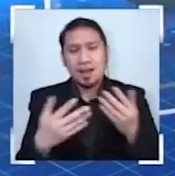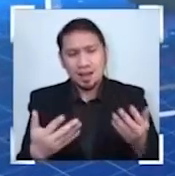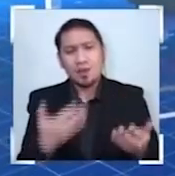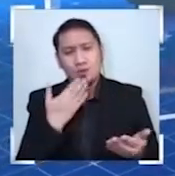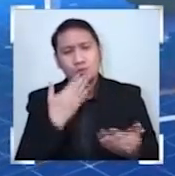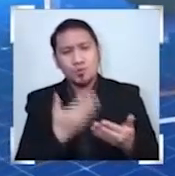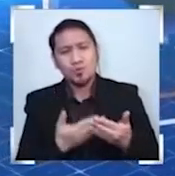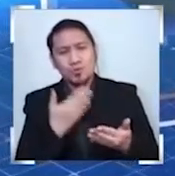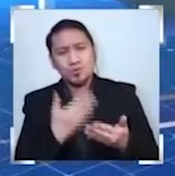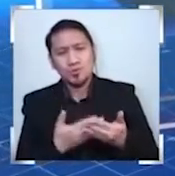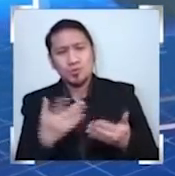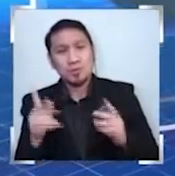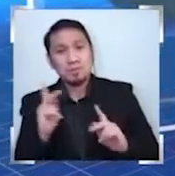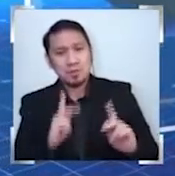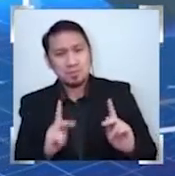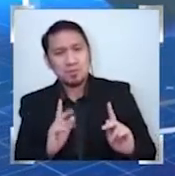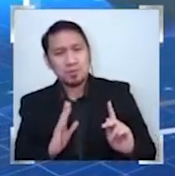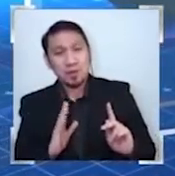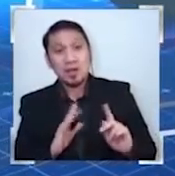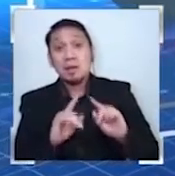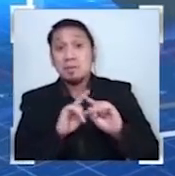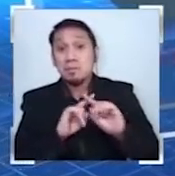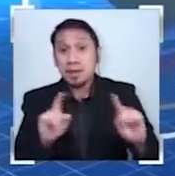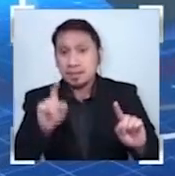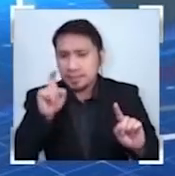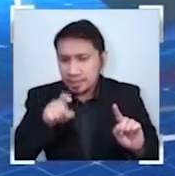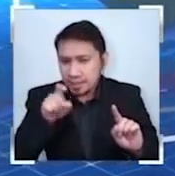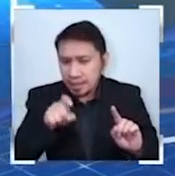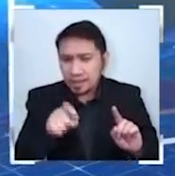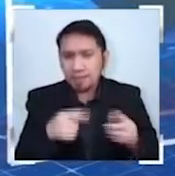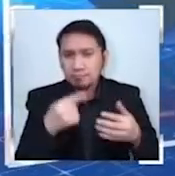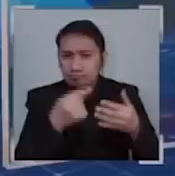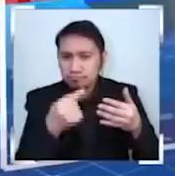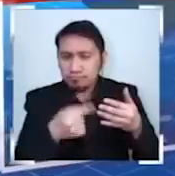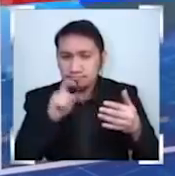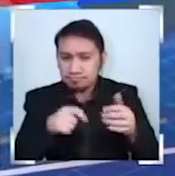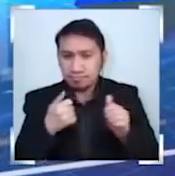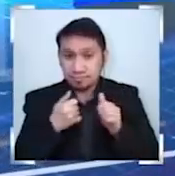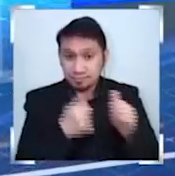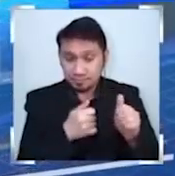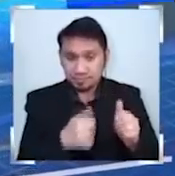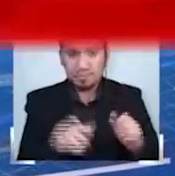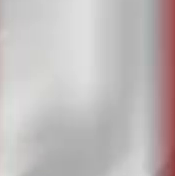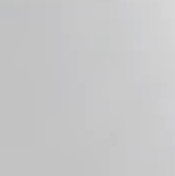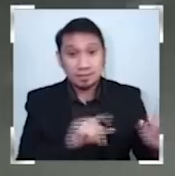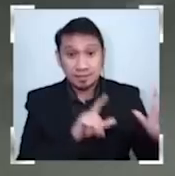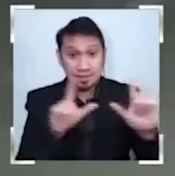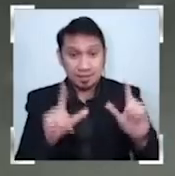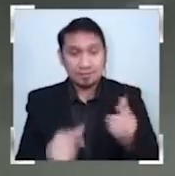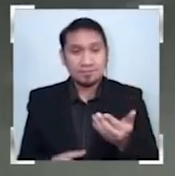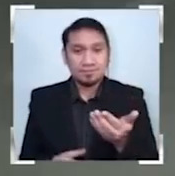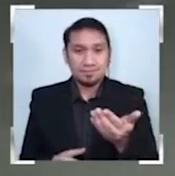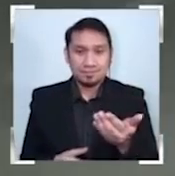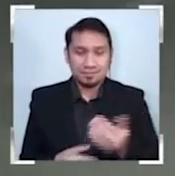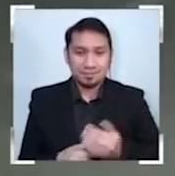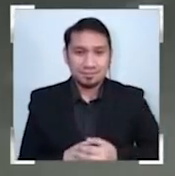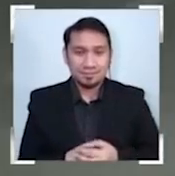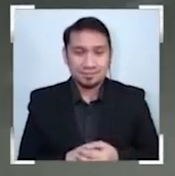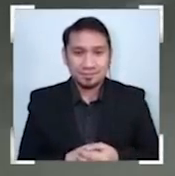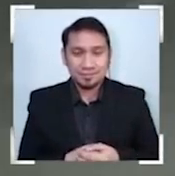may ilan pa rin daw dapat sundin. At ang mga yan sa Pagsaksi Live ni Jamie Santos. Jamie?